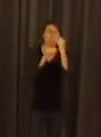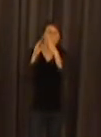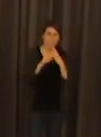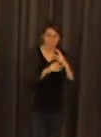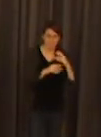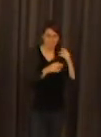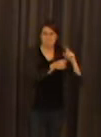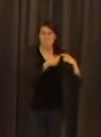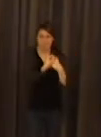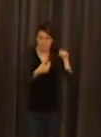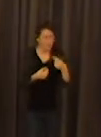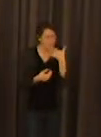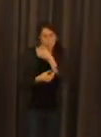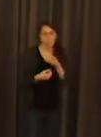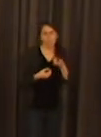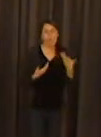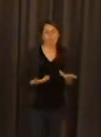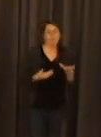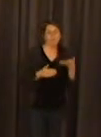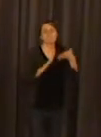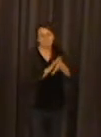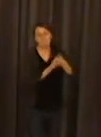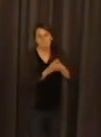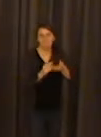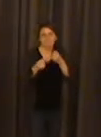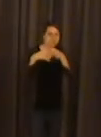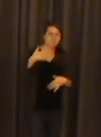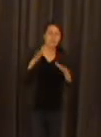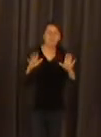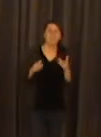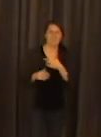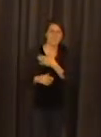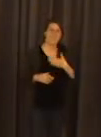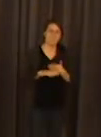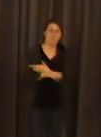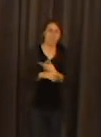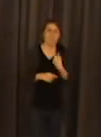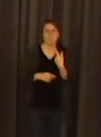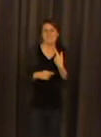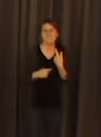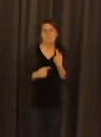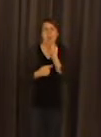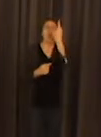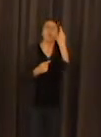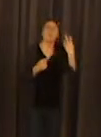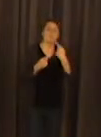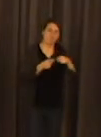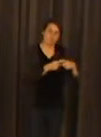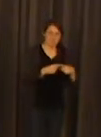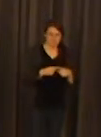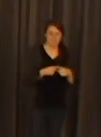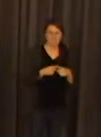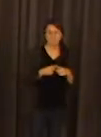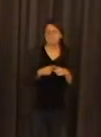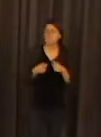participat, però jo sí crec que hi ha algunes coses que cal dir explícitament. La primera, jo crec que cal